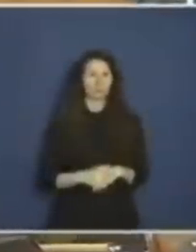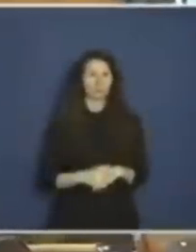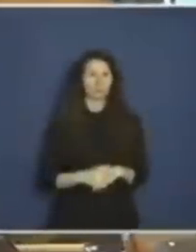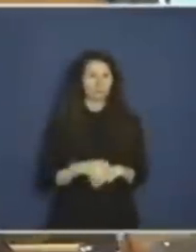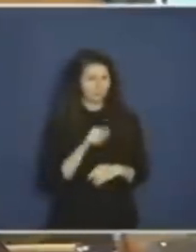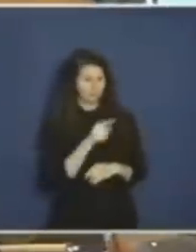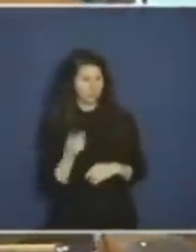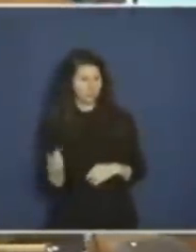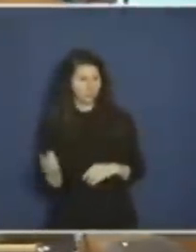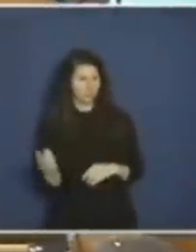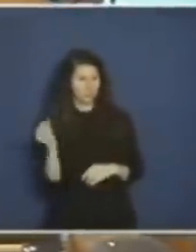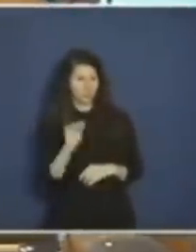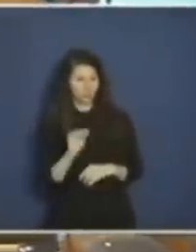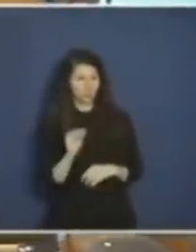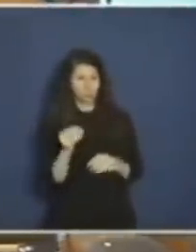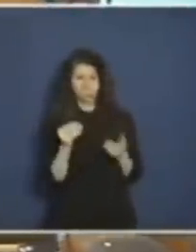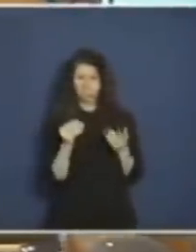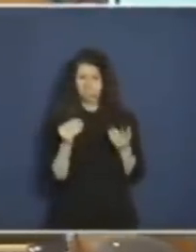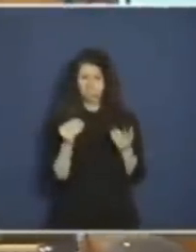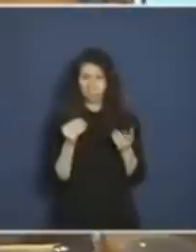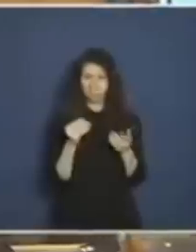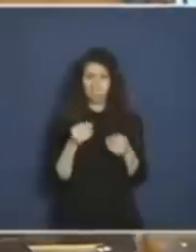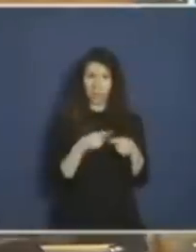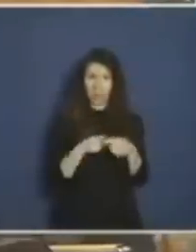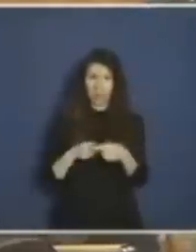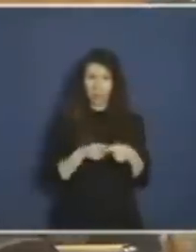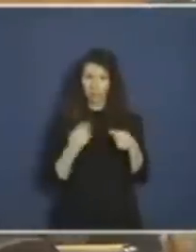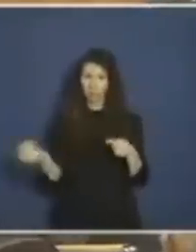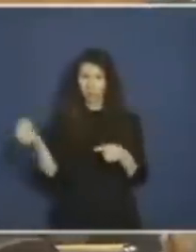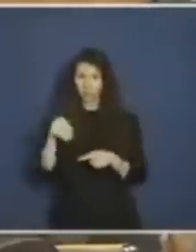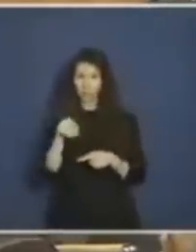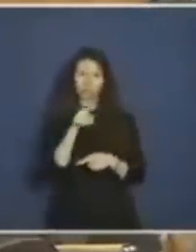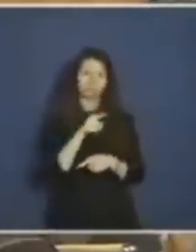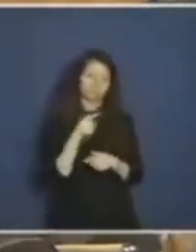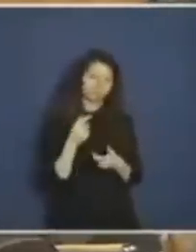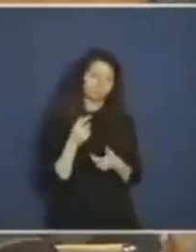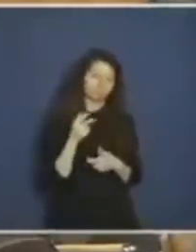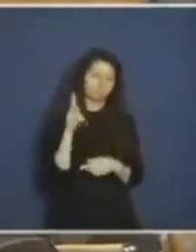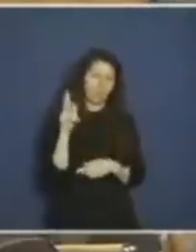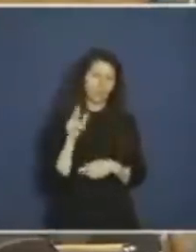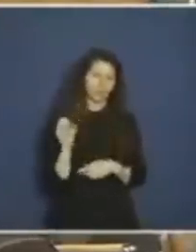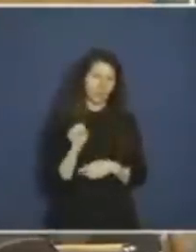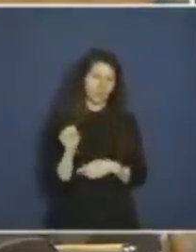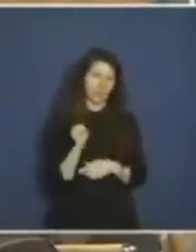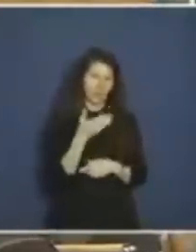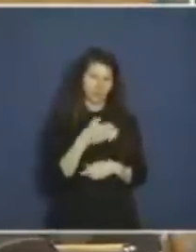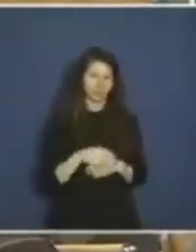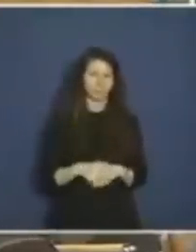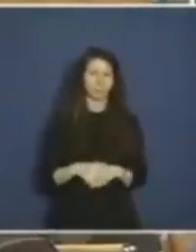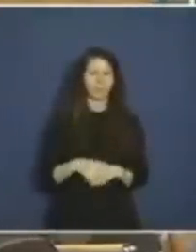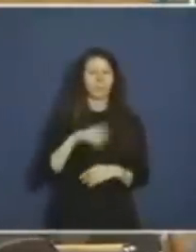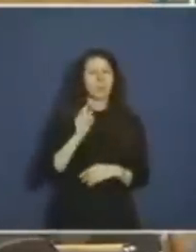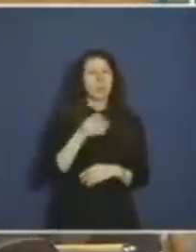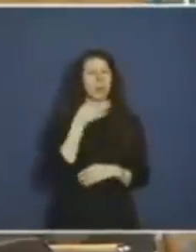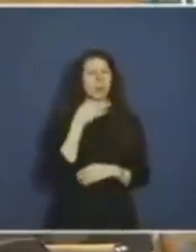dazu? Sonst noch jemand zu Belarus? Erstmal nicht, dann sind Sie trotzdem dran mit einem neuen Thema. Ja, auch noch eine Frage.